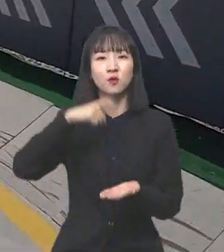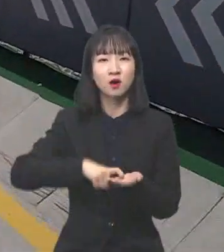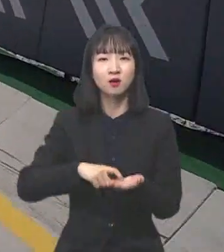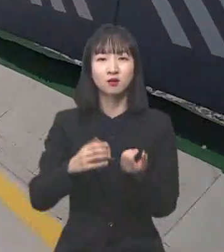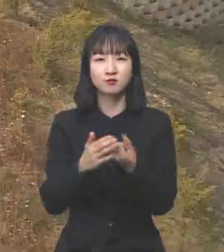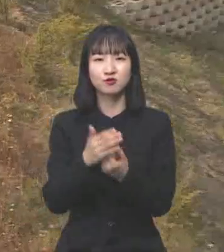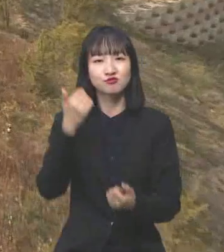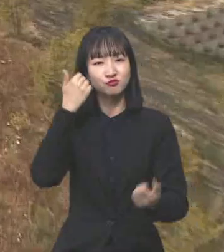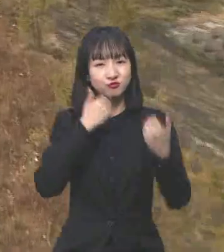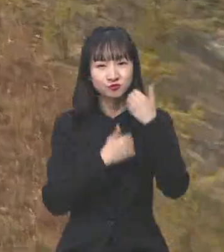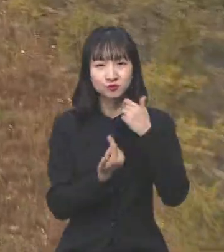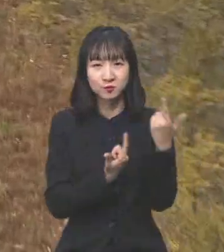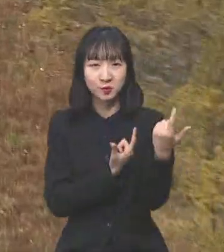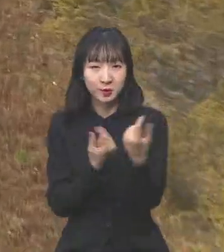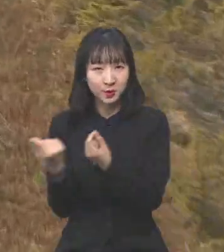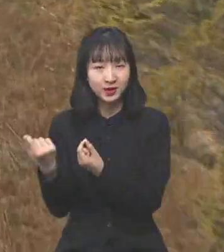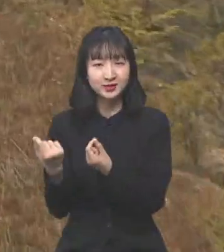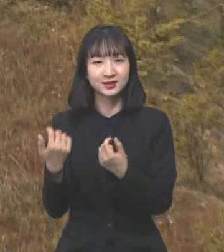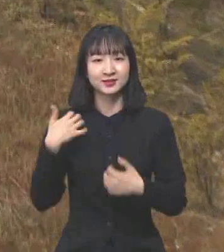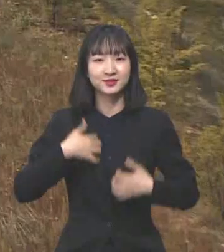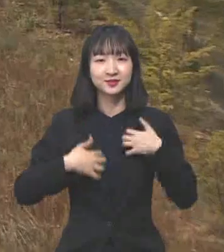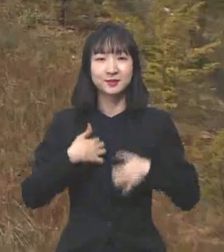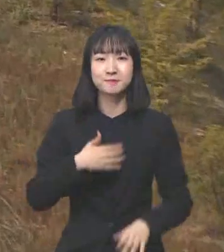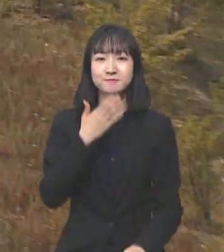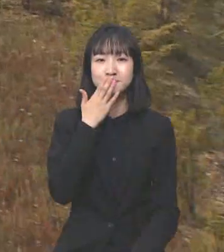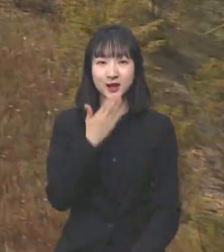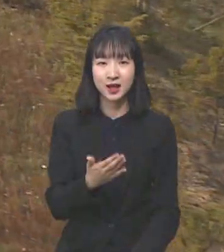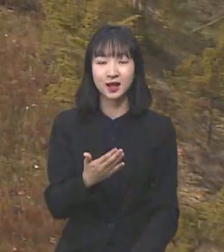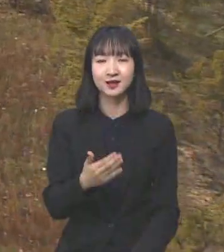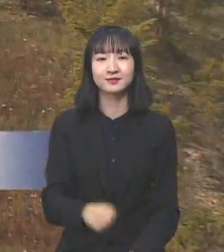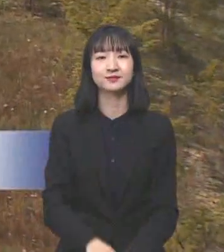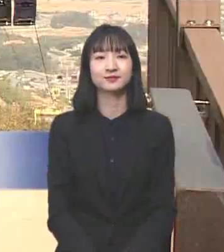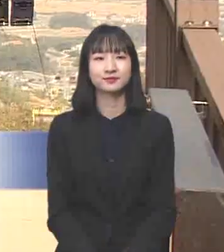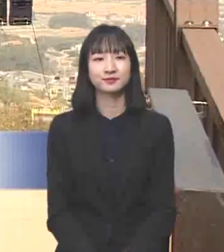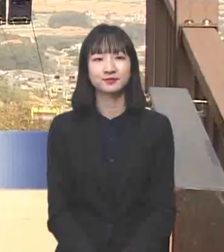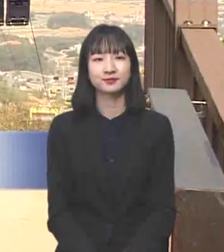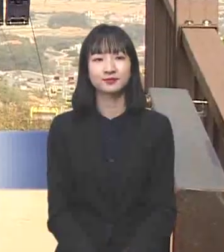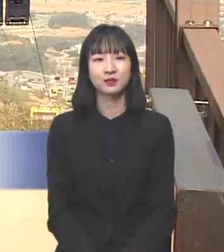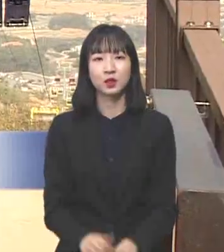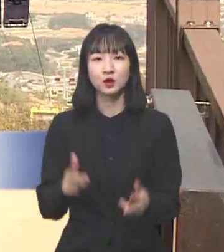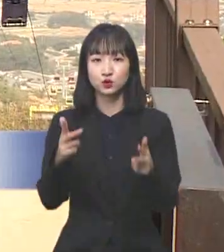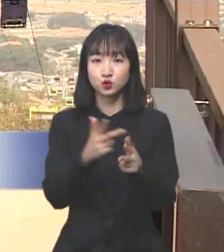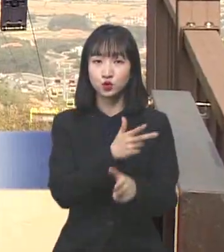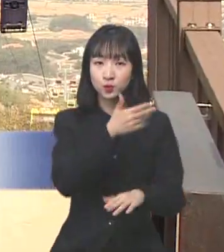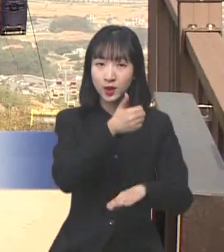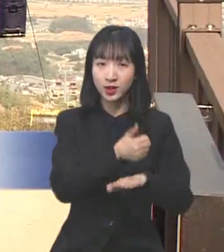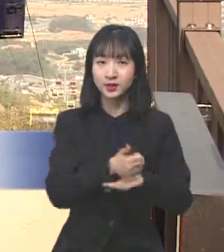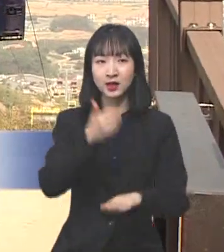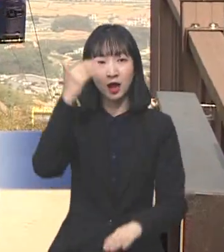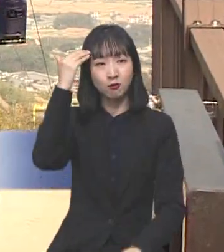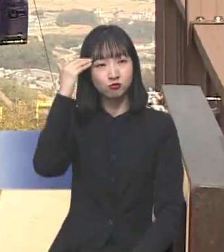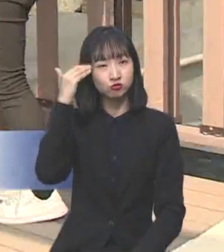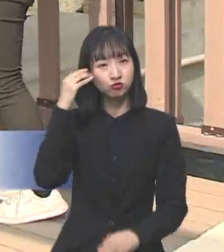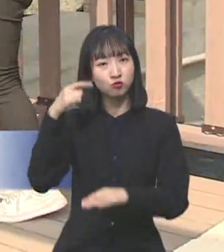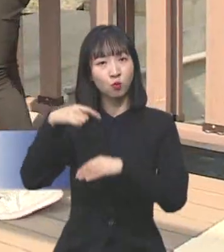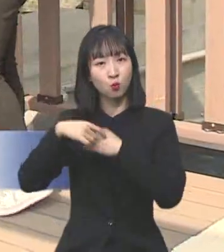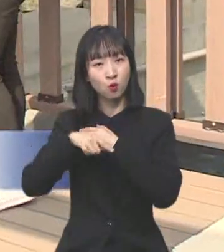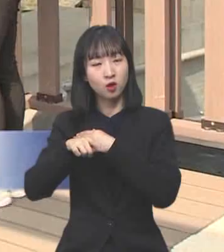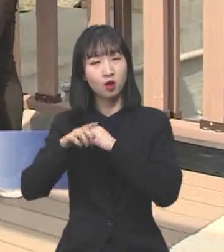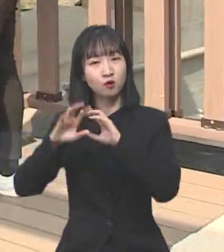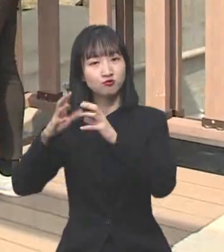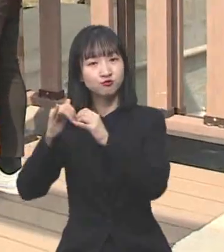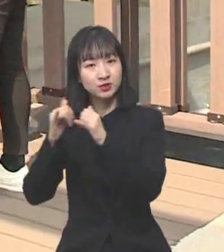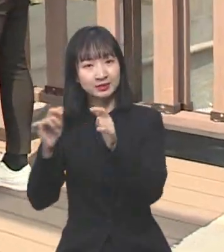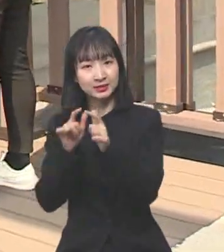넘치는 레이스 를 즐길 수 있어 남녀노소 모두에게 인기 입니다 주말에는 국내외에서 6000명 이상이 방문하자